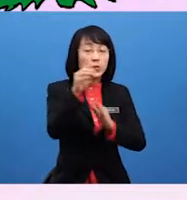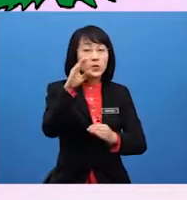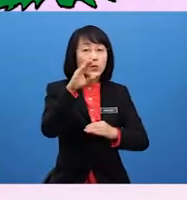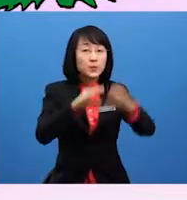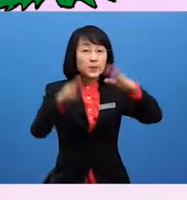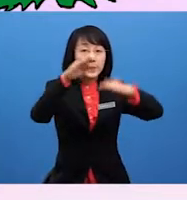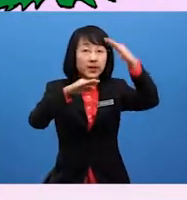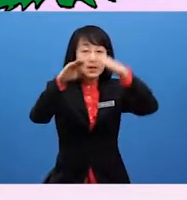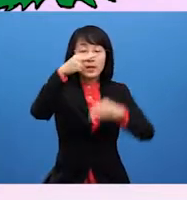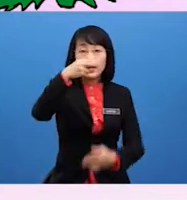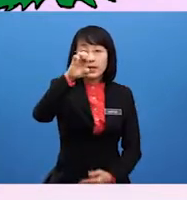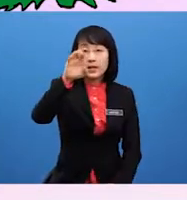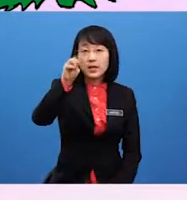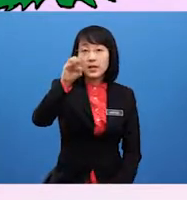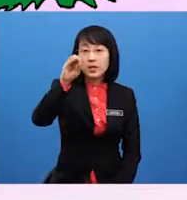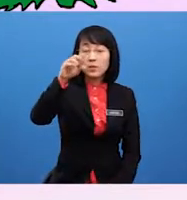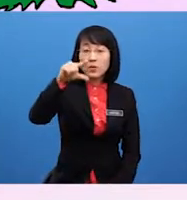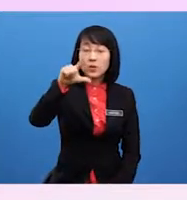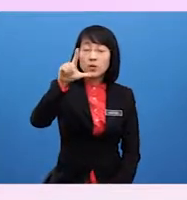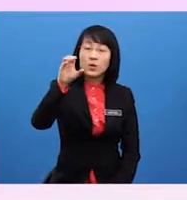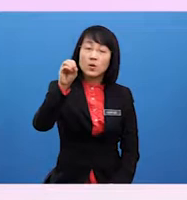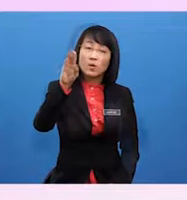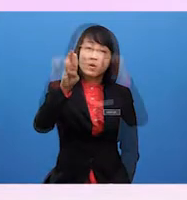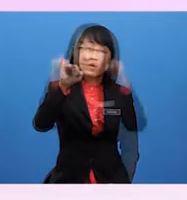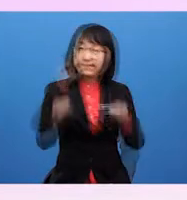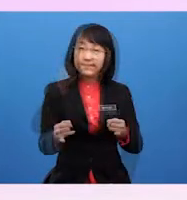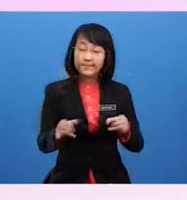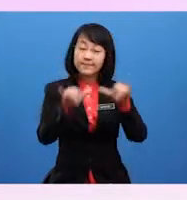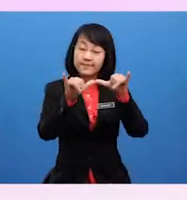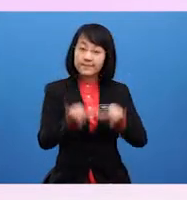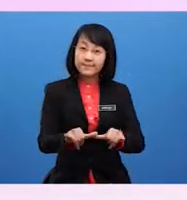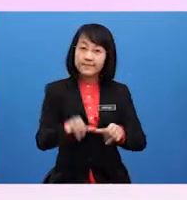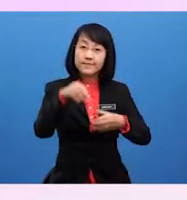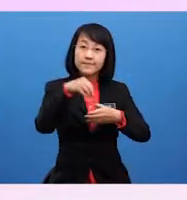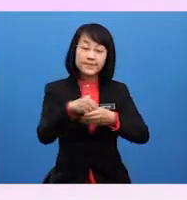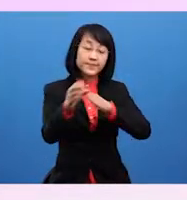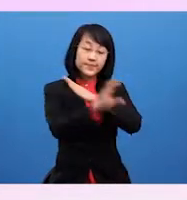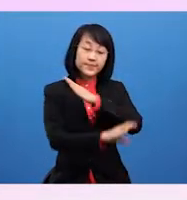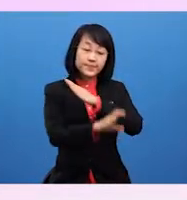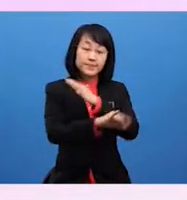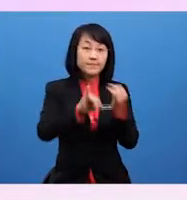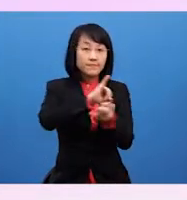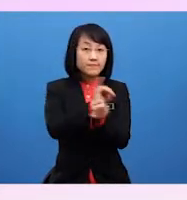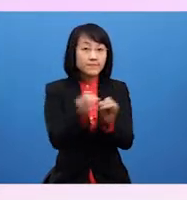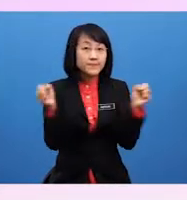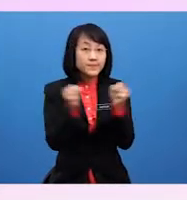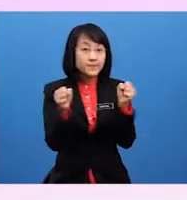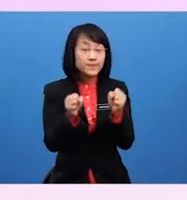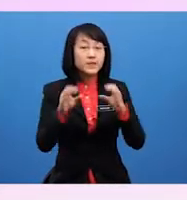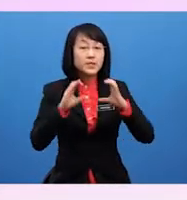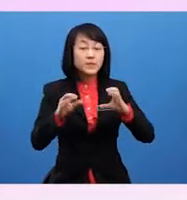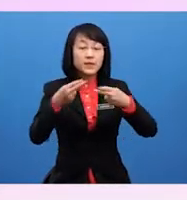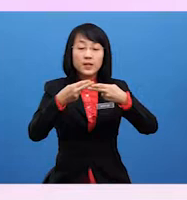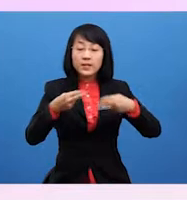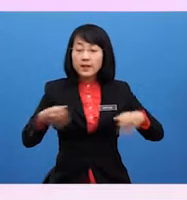hemoglobin dalam sel darah. Individu yang tinggal di negara beriklim sejuk lebih cepat